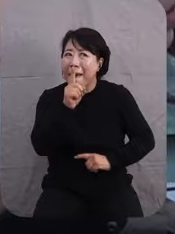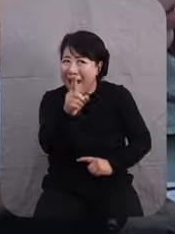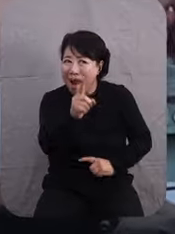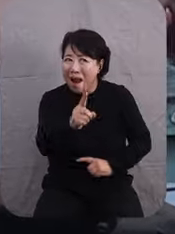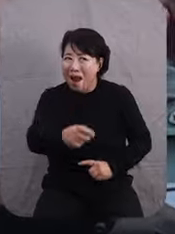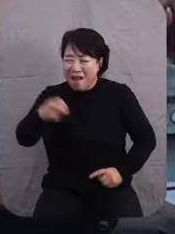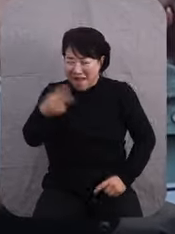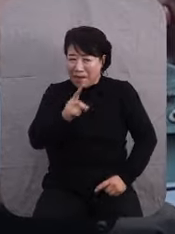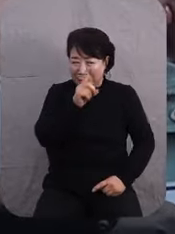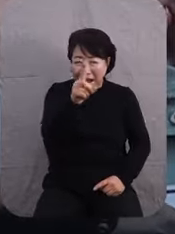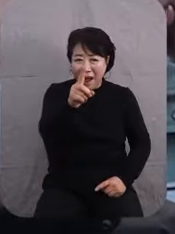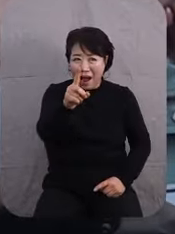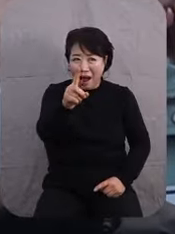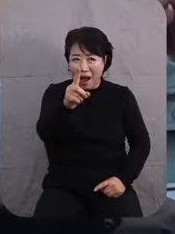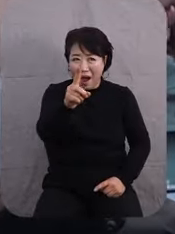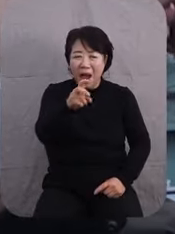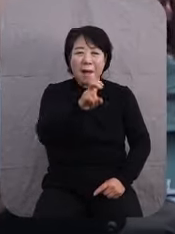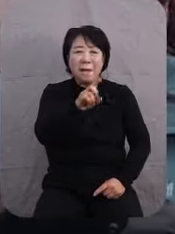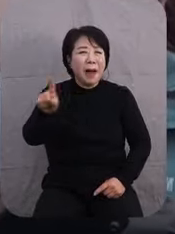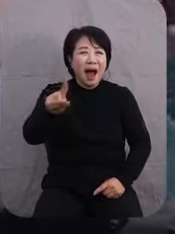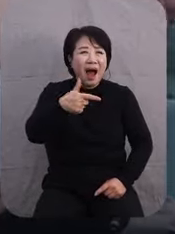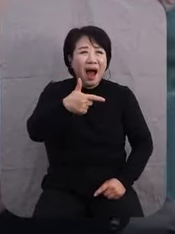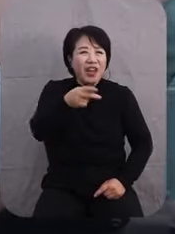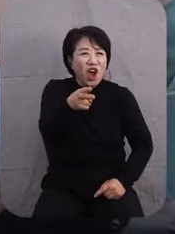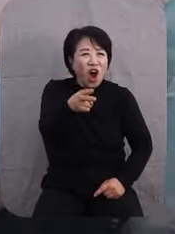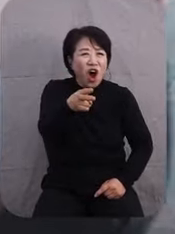경고하노니, 마녀 사냥은